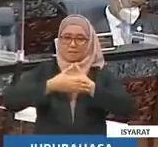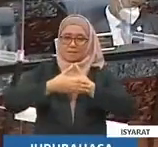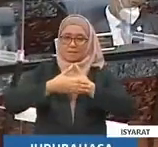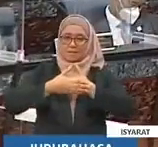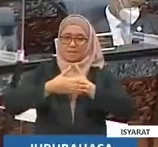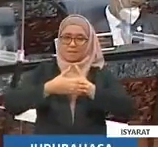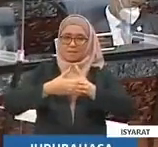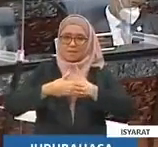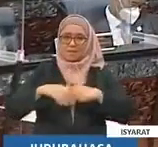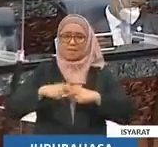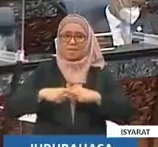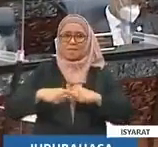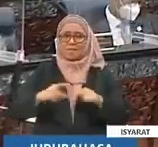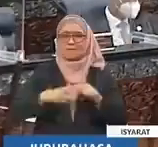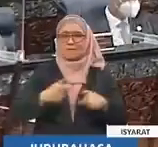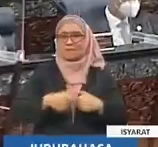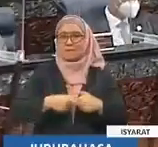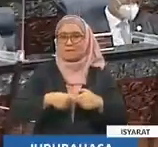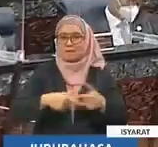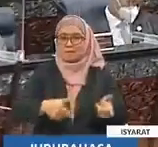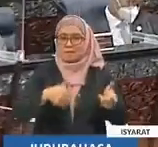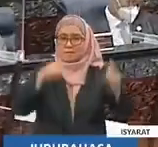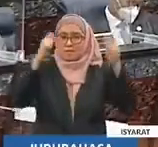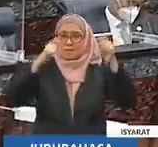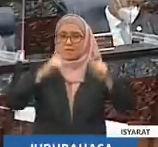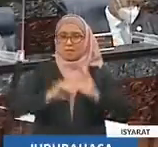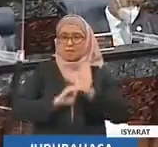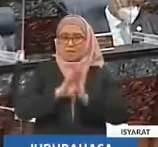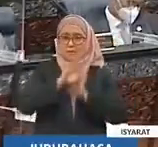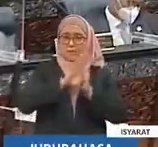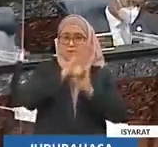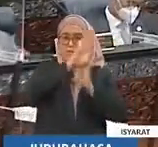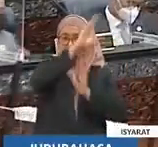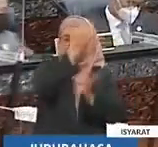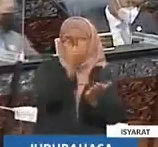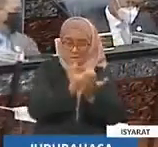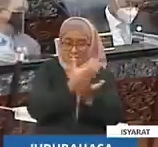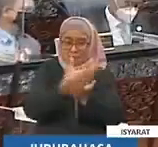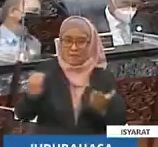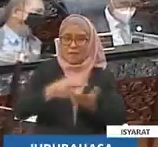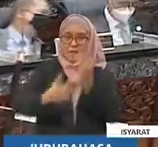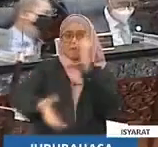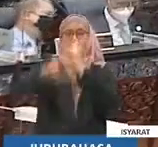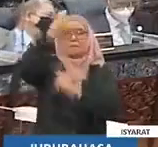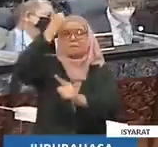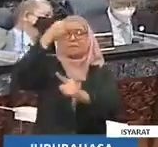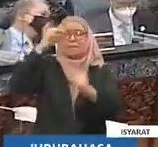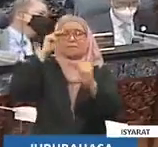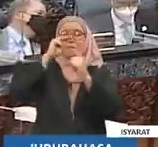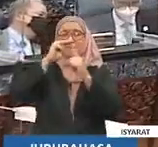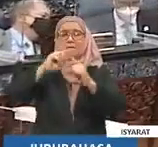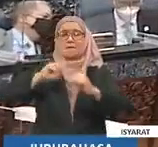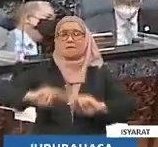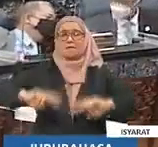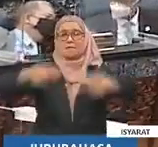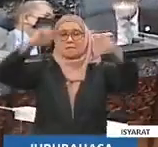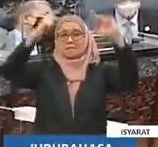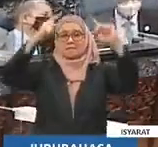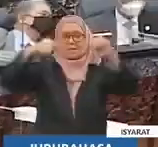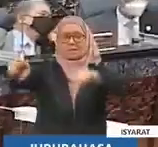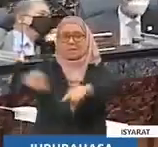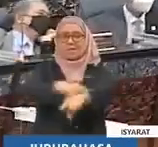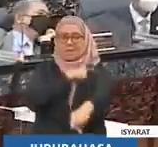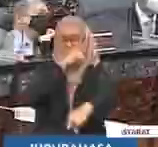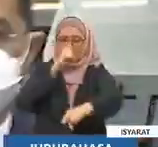momentum pertumbuhan ekonomi serta mencapai matlamat Pembangunan Jangka Panjang ya